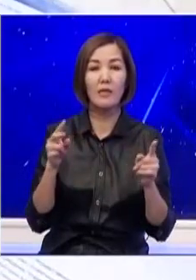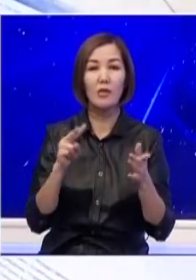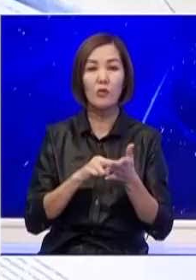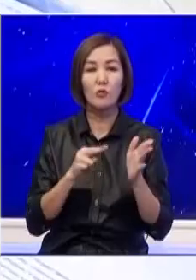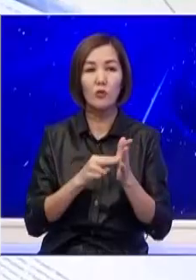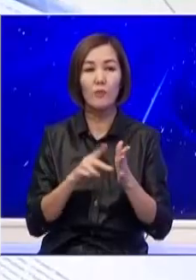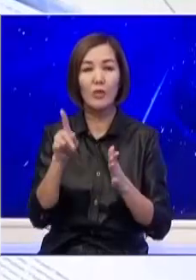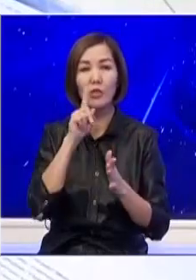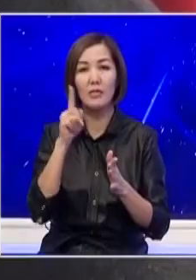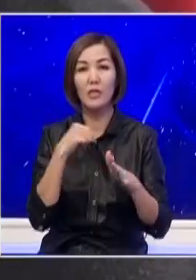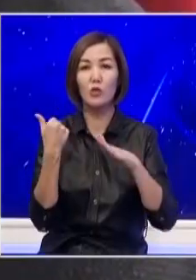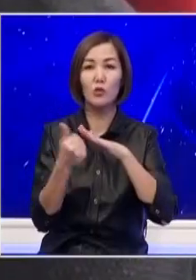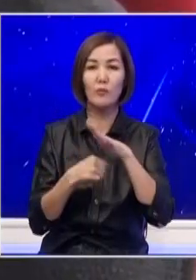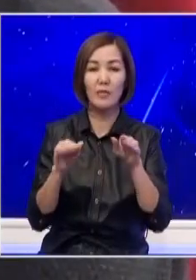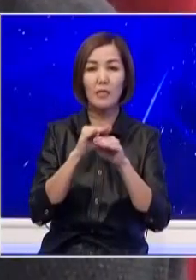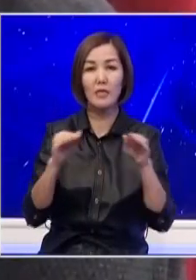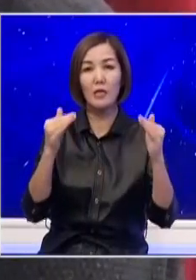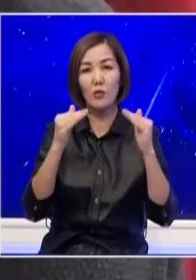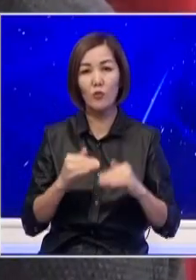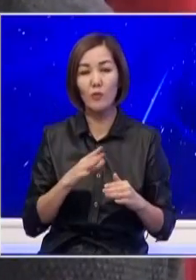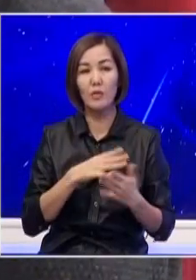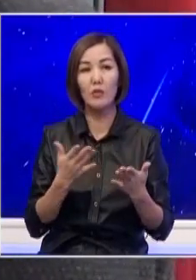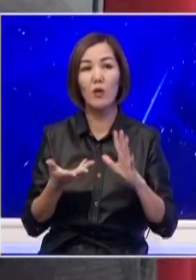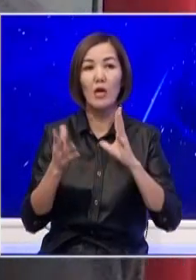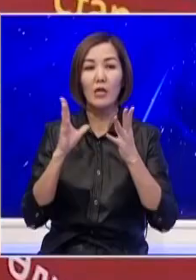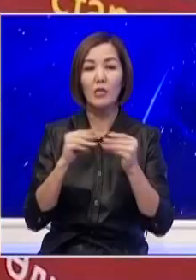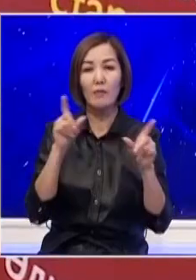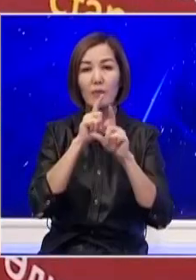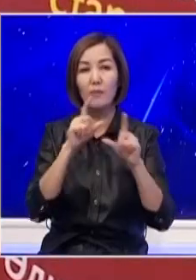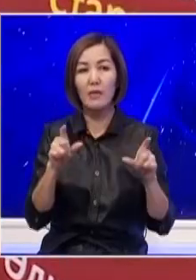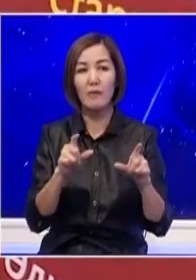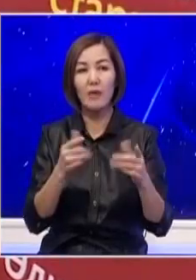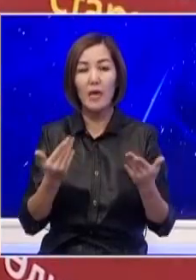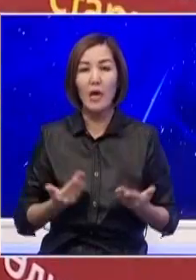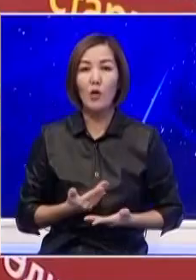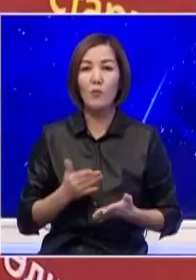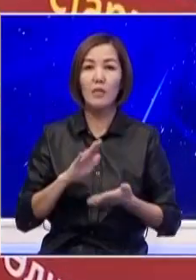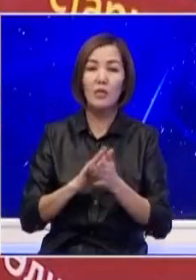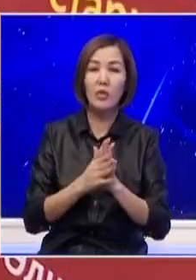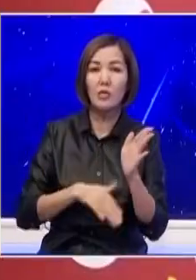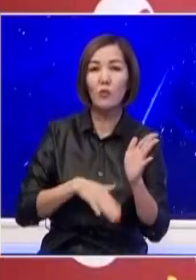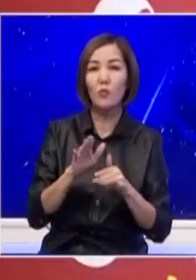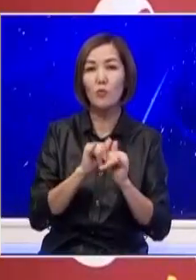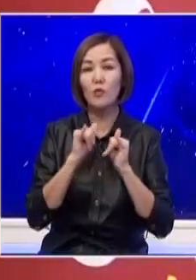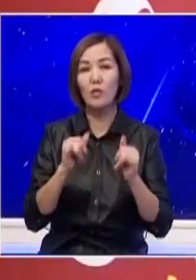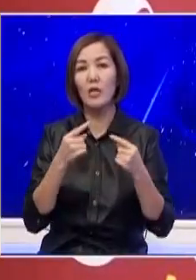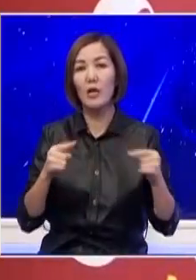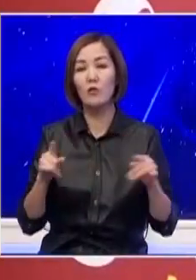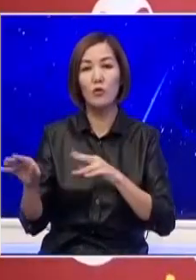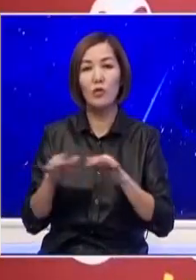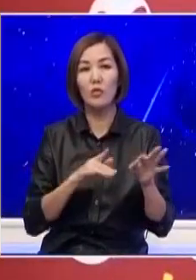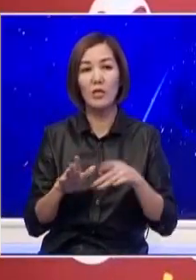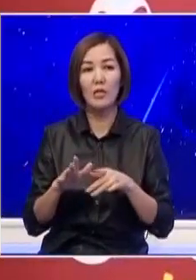жастар арасындағы жұмыссыздық деңгейін төмендету. Жалпы мекеме олардың әлеуметтік жағдайын жақсартуға түрлі